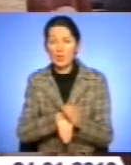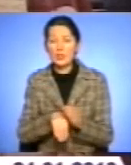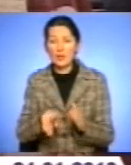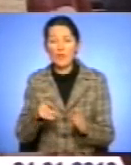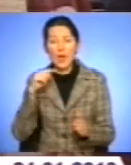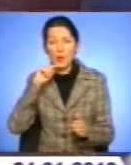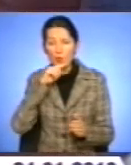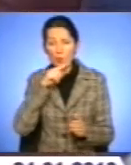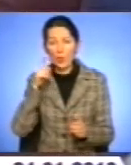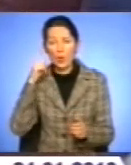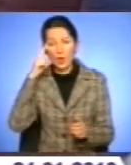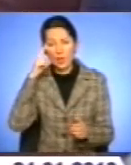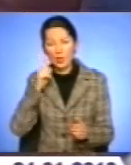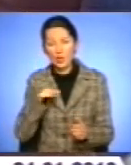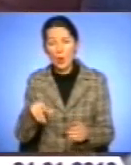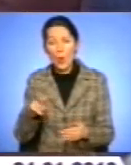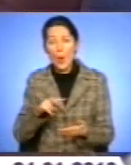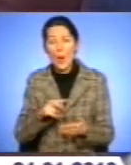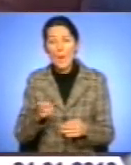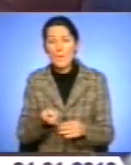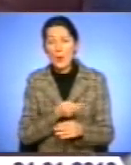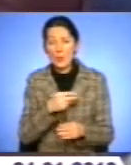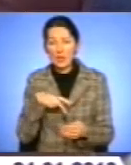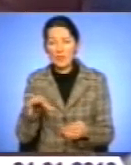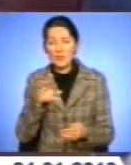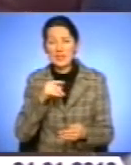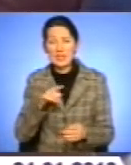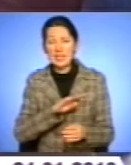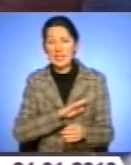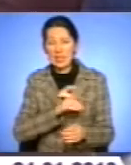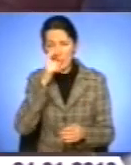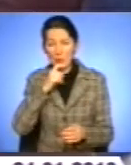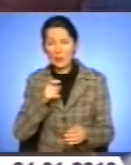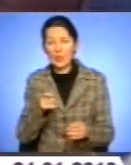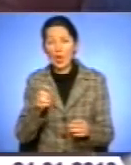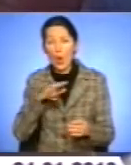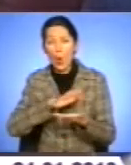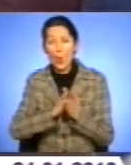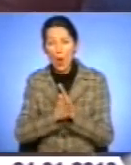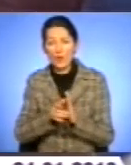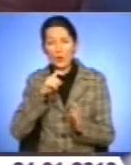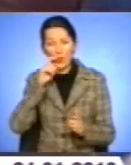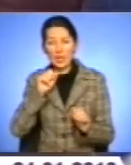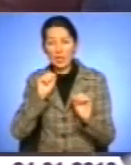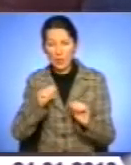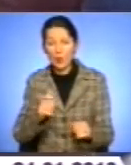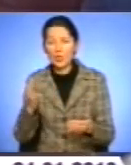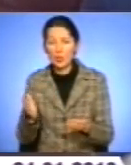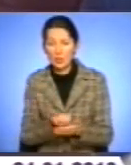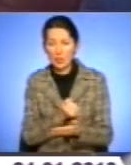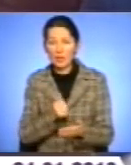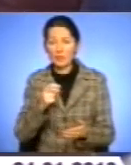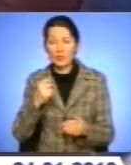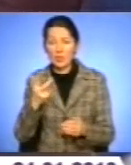максимальной динамики приоритетным галузям, которые существуют, и особенно тем, которые имеют великий потенциал взрастания, отримать ресурсы